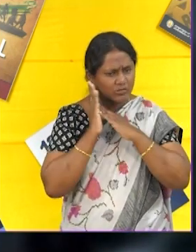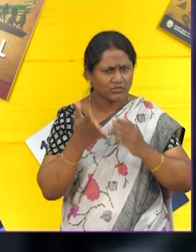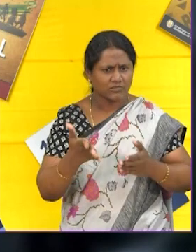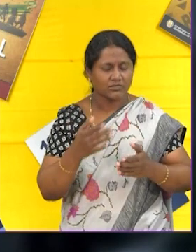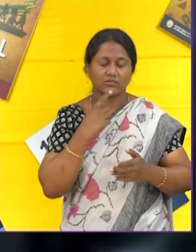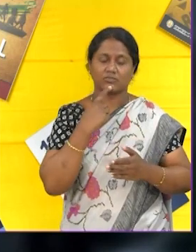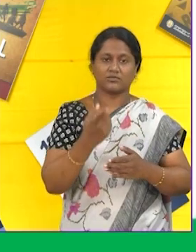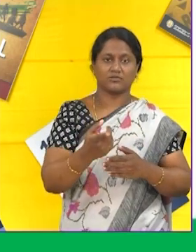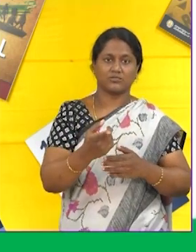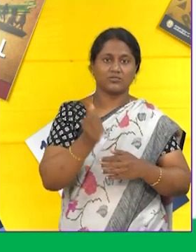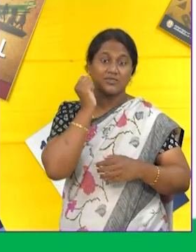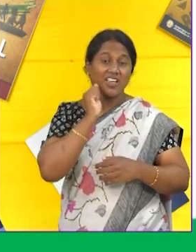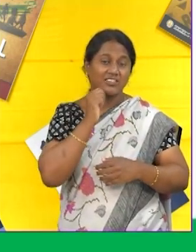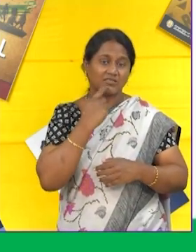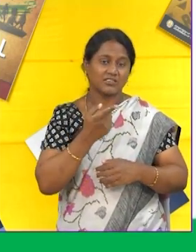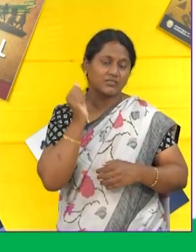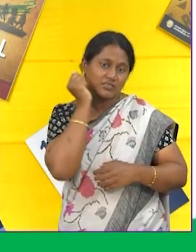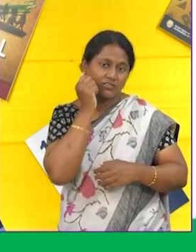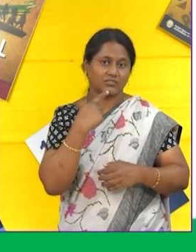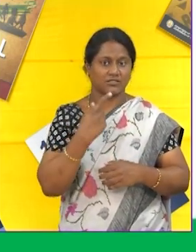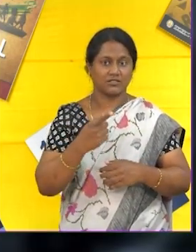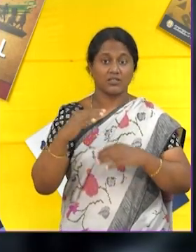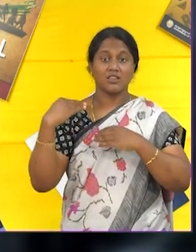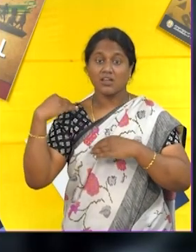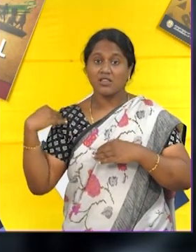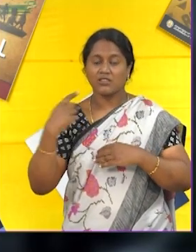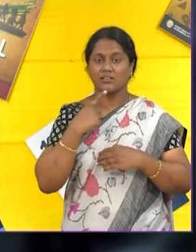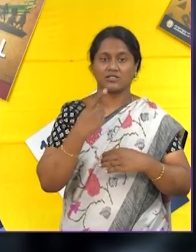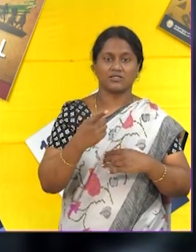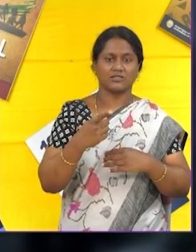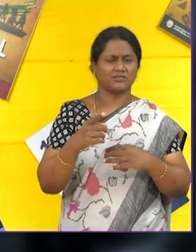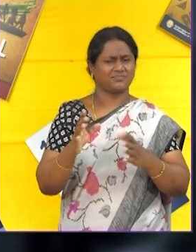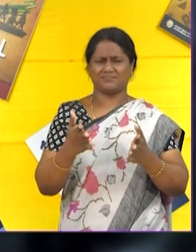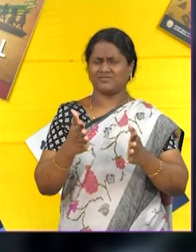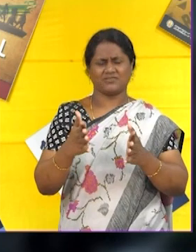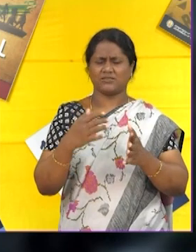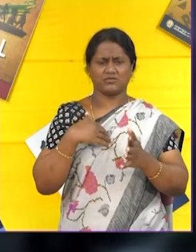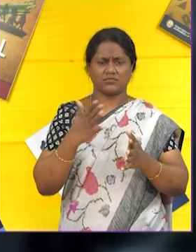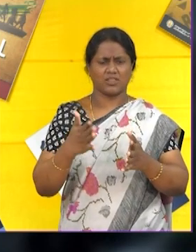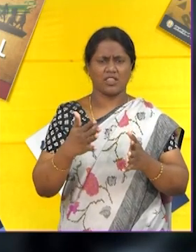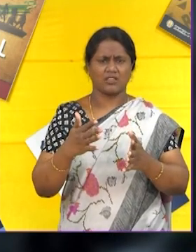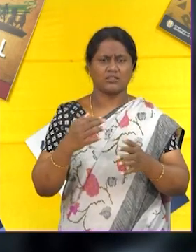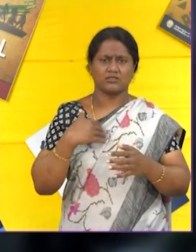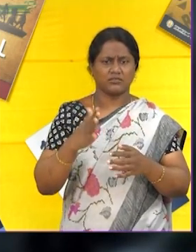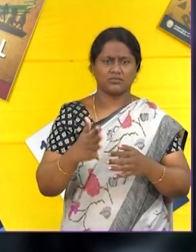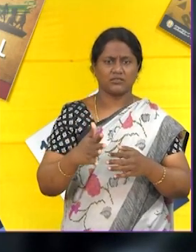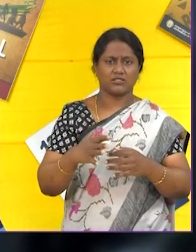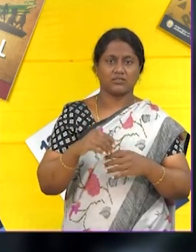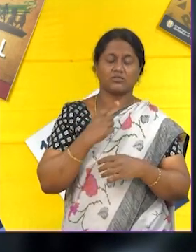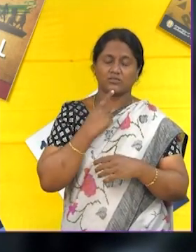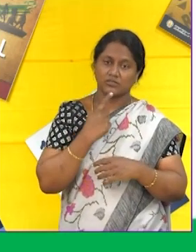she is asking. Herman ventured out of his room. Herman ரூம்லேருந்து டக்குன்னு வரான். Nothing, ஒன்றும் இல்லை, he said